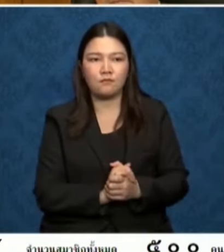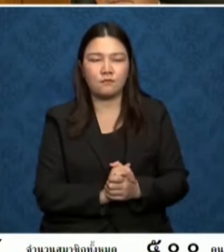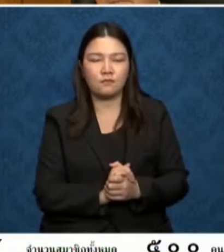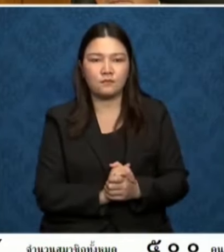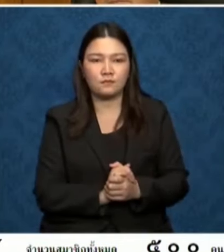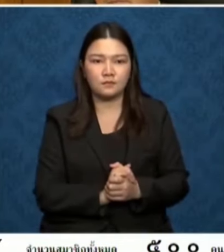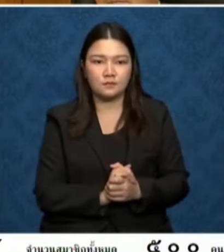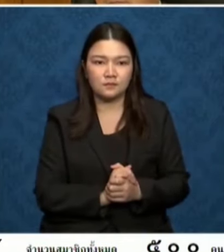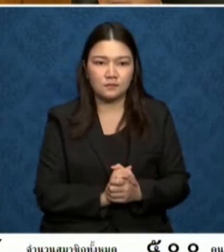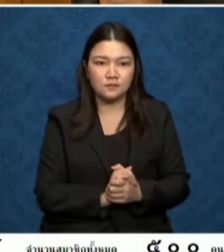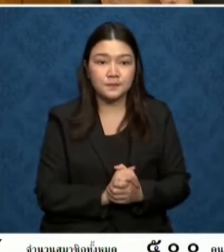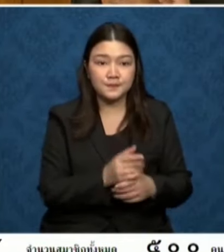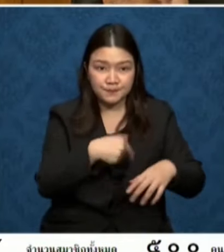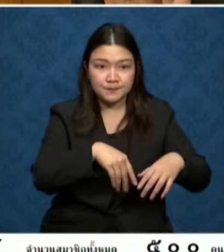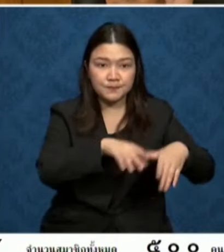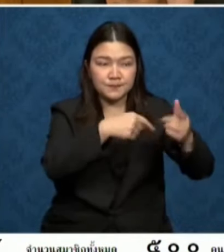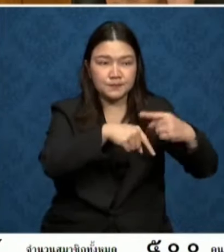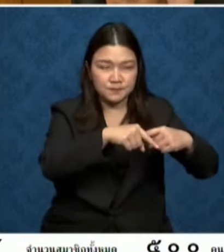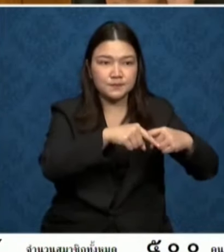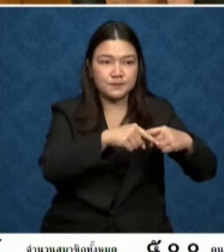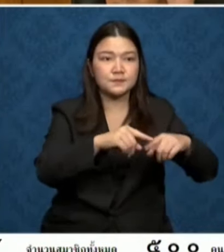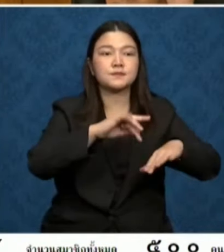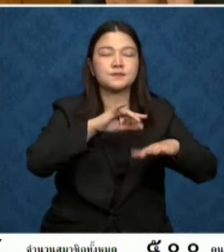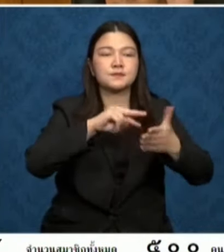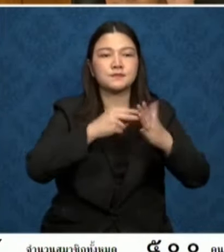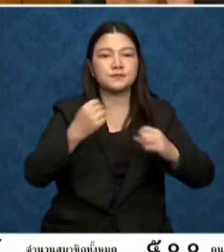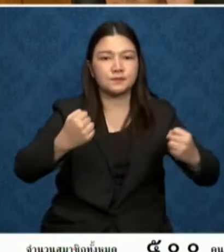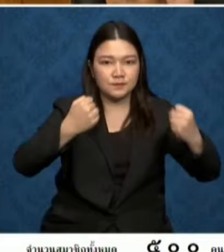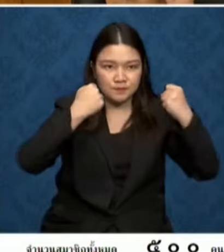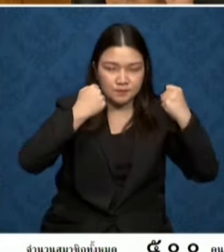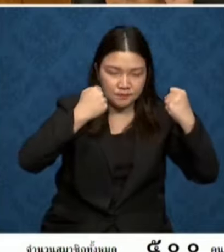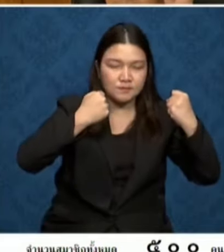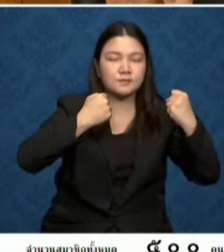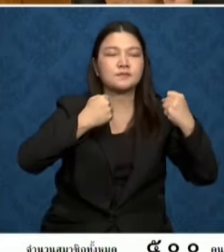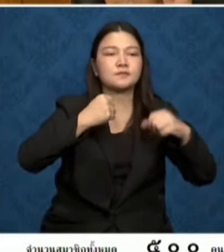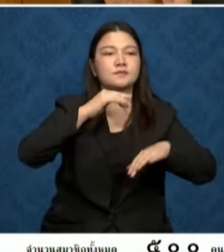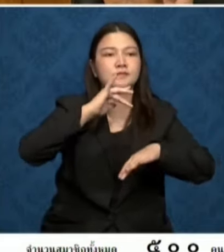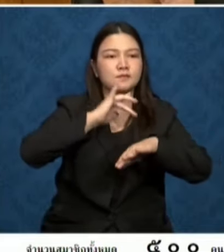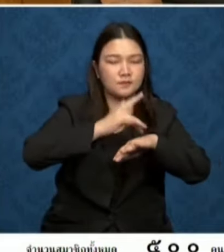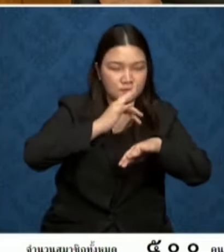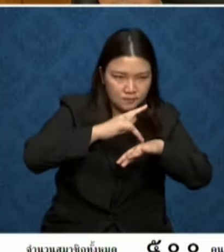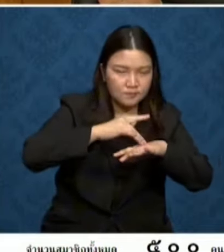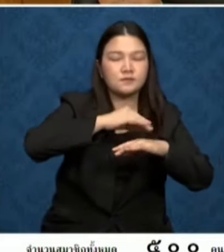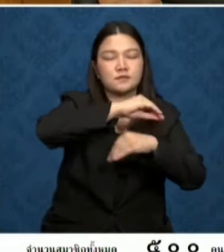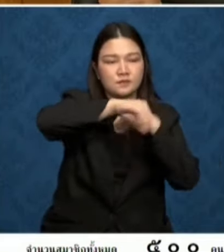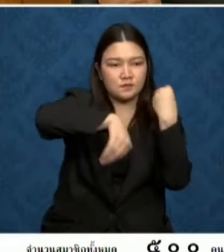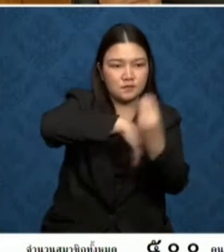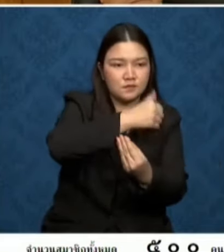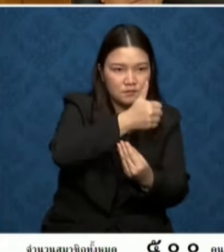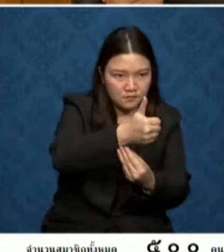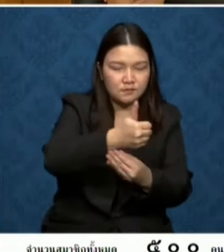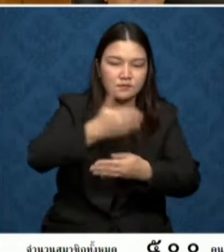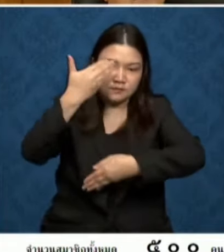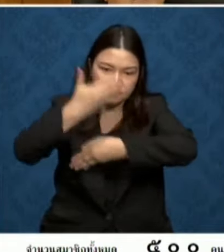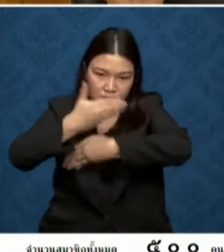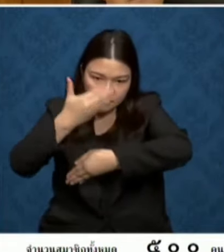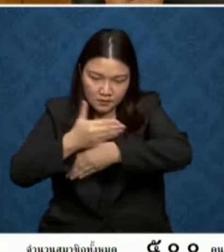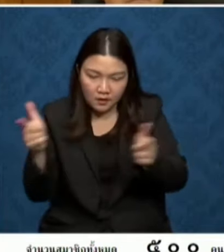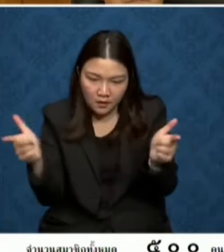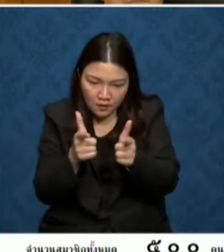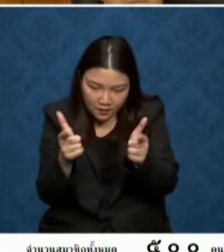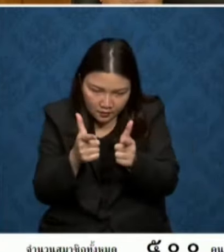านธรรมชาติเป็นพลังงานหมุนเวียนไม่ว่าจะเป็นในส่วนของโซล่าหรือจะเป็นในส่วนของไฮโดรที่ทำจากเขื่อนขนาดเล็กก็แล้วแต่เ